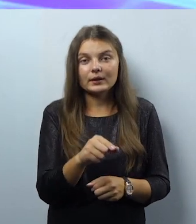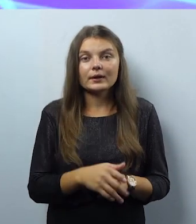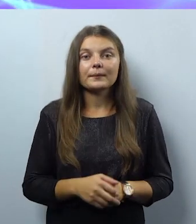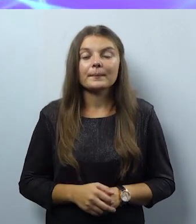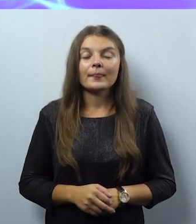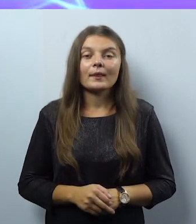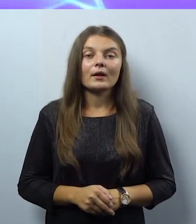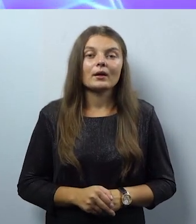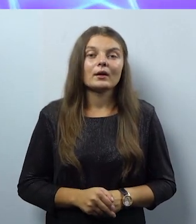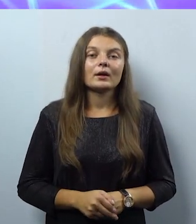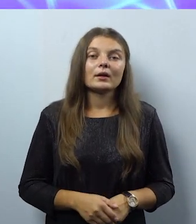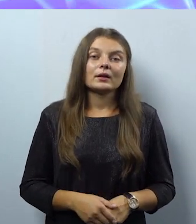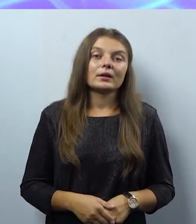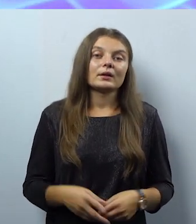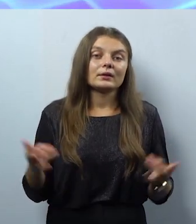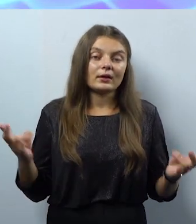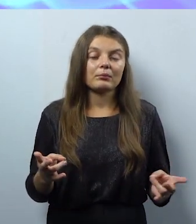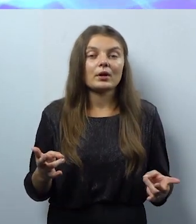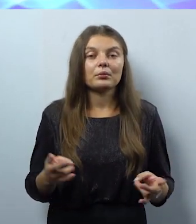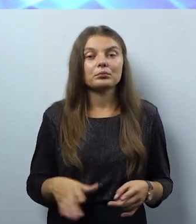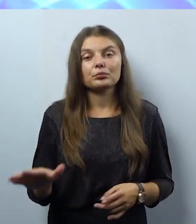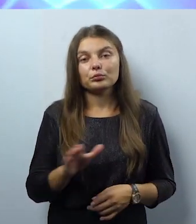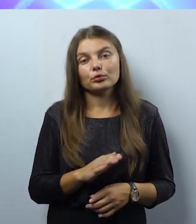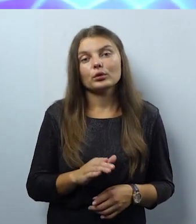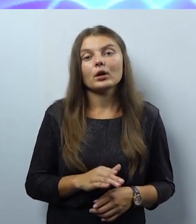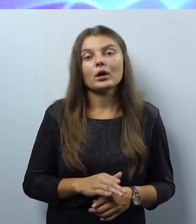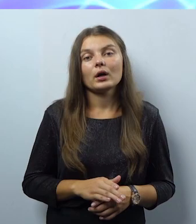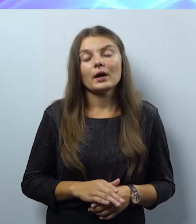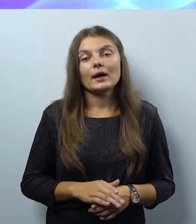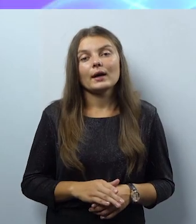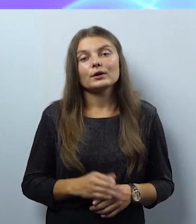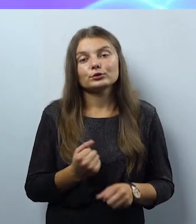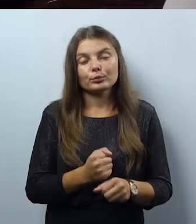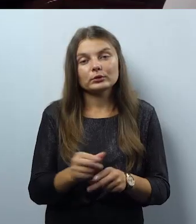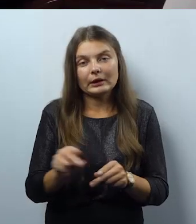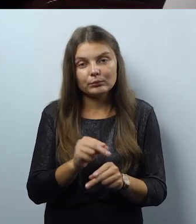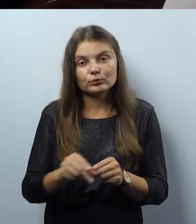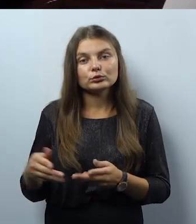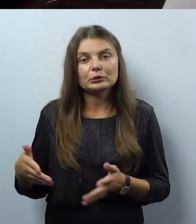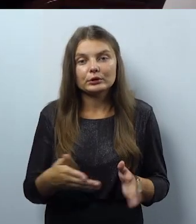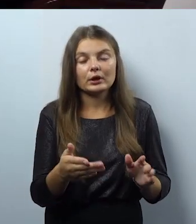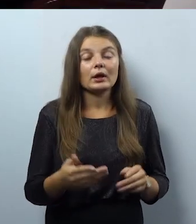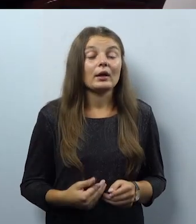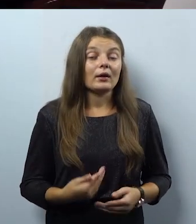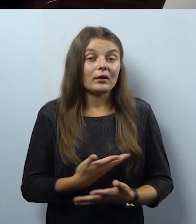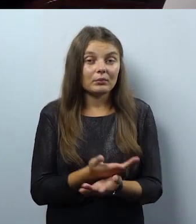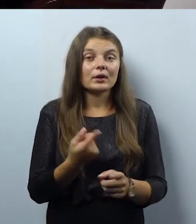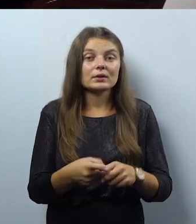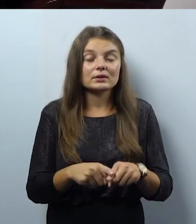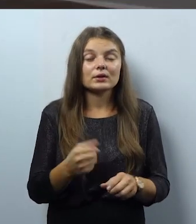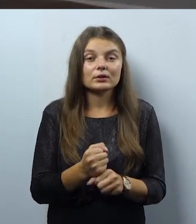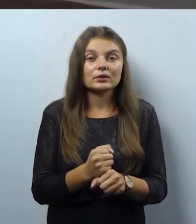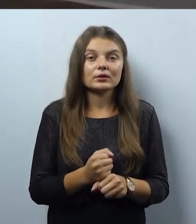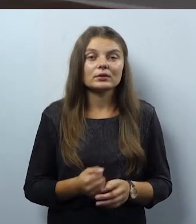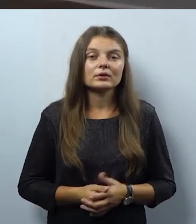як і лікарська, так і господарська. Ці речі всі треба об'єднувати, брати на себе відповідальність, говорити, ми це зробимо. І ми це зробимо. Пане Андрію,